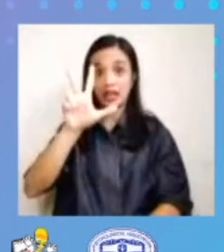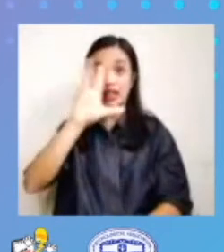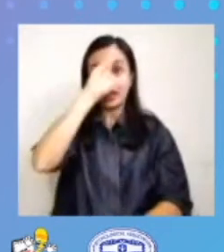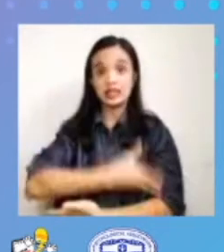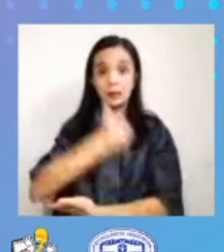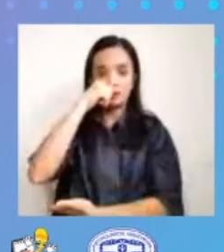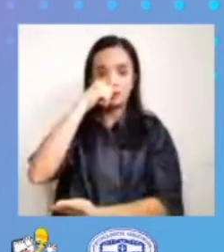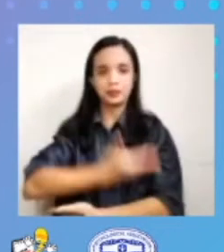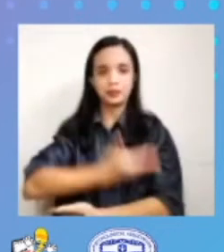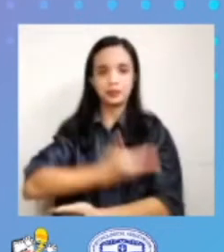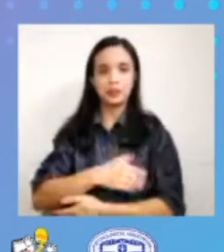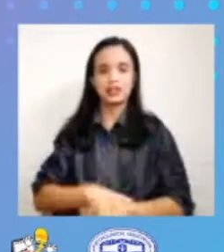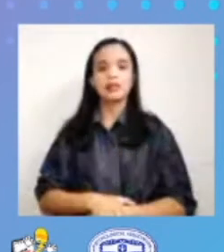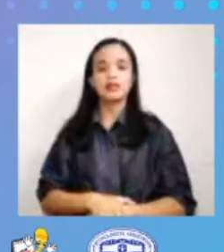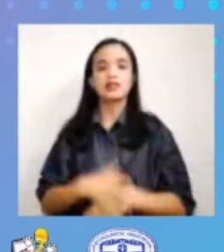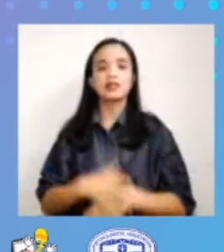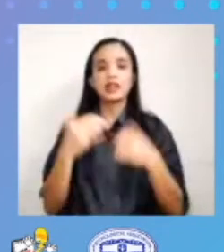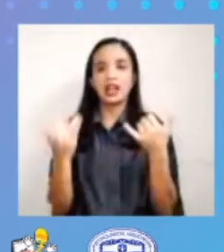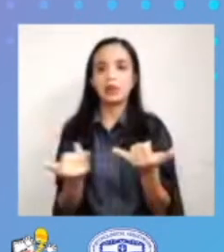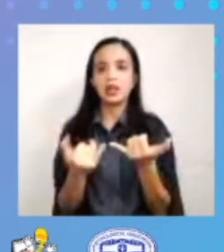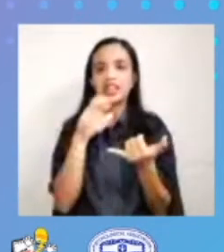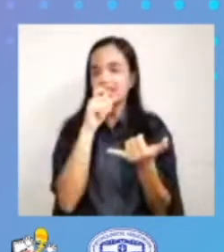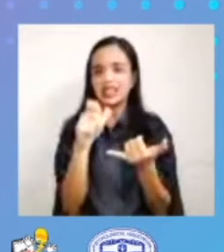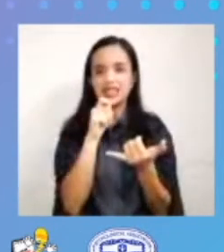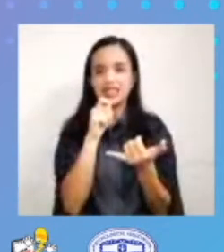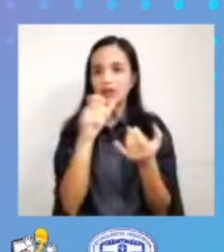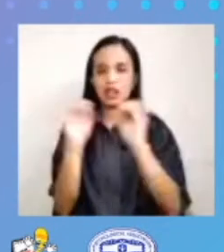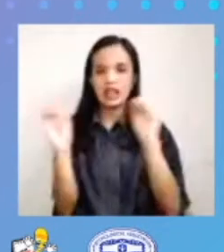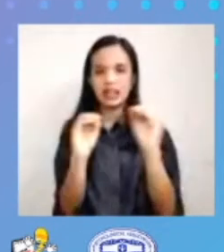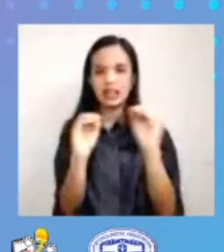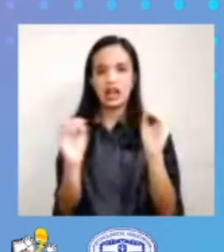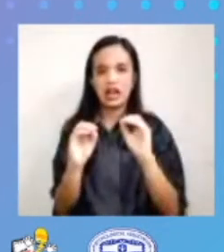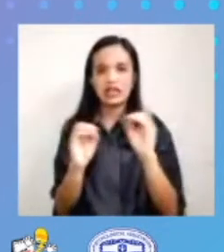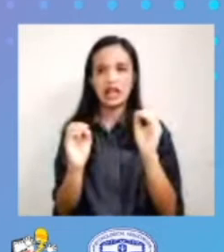with the family. Very true. True. If I may